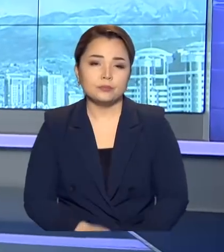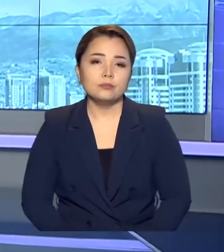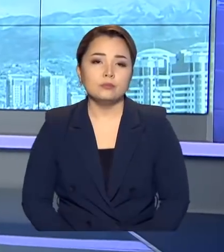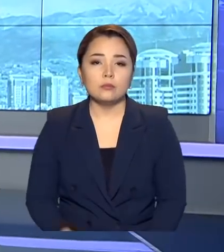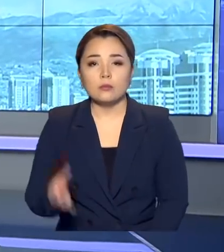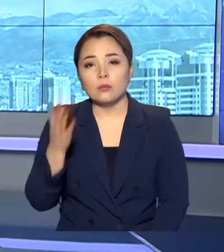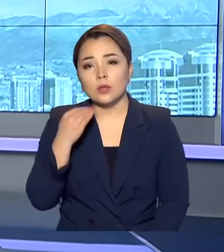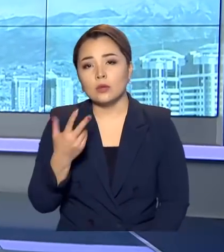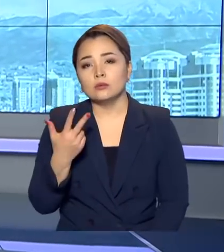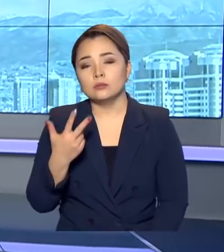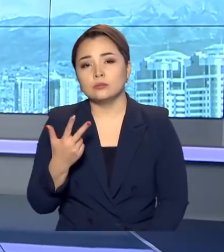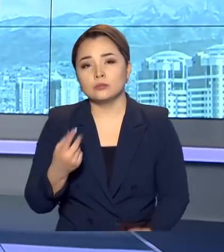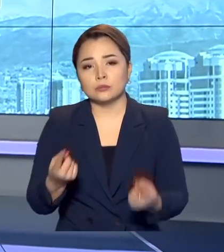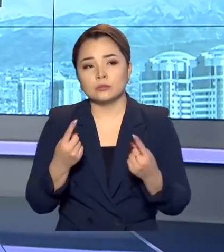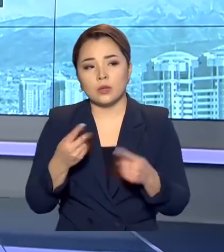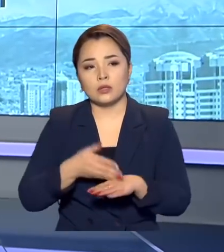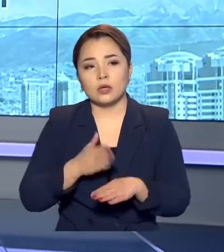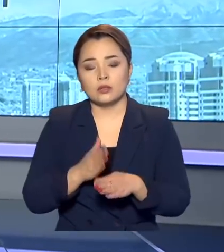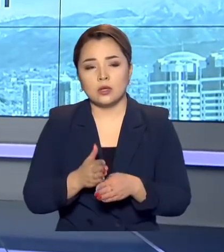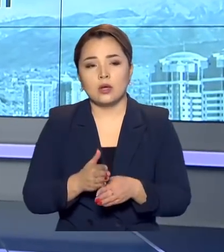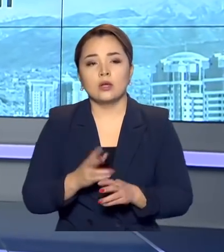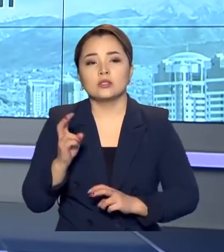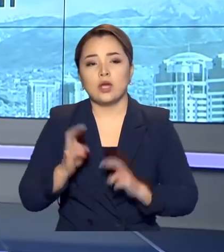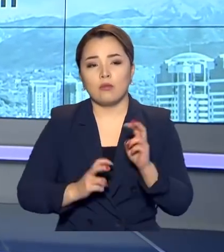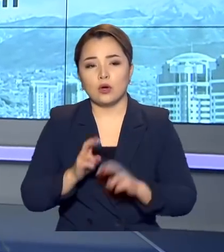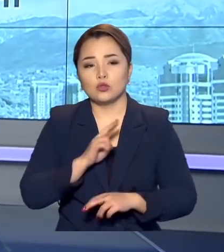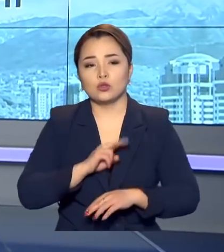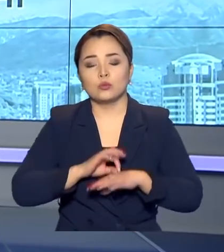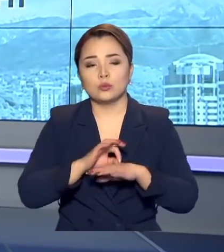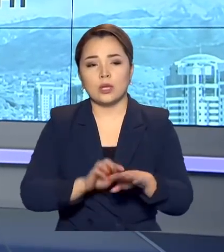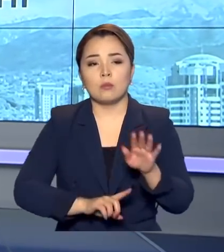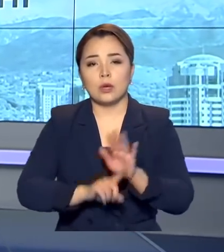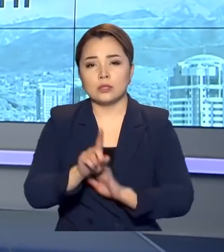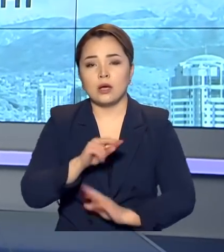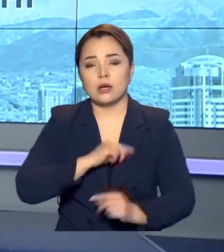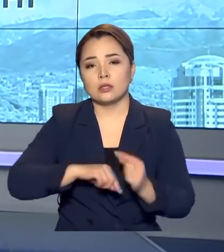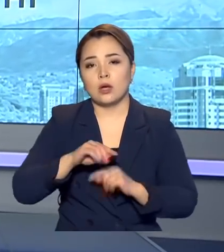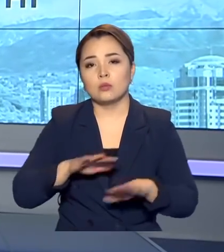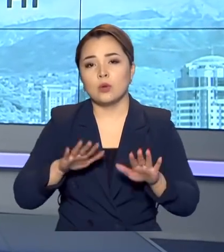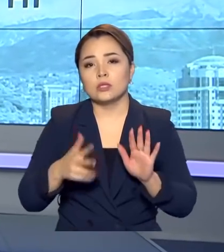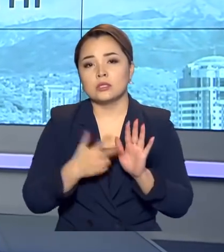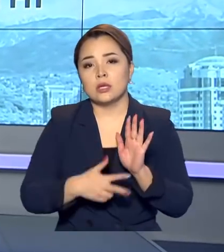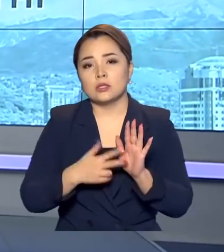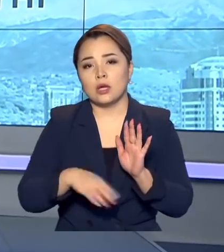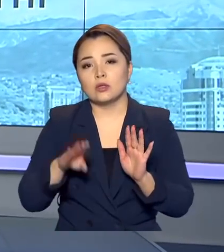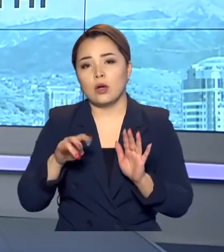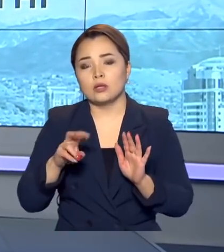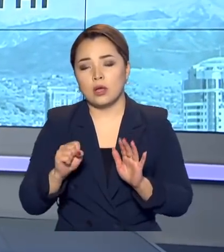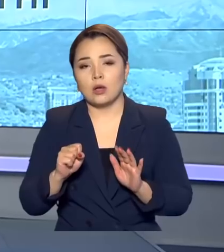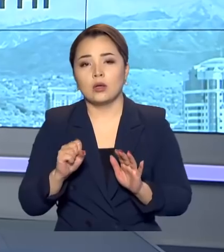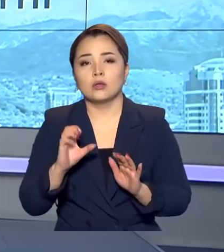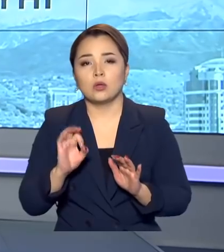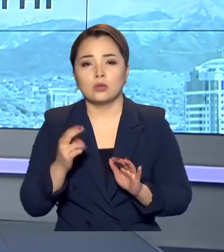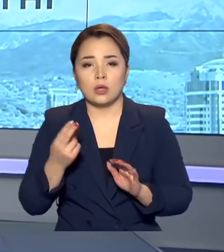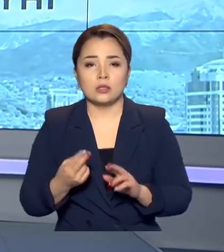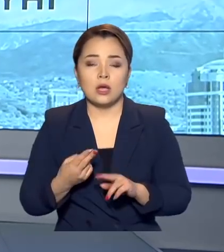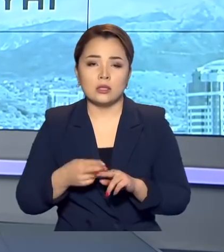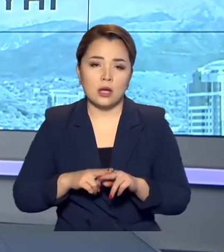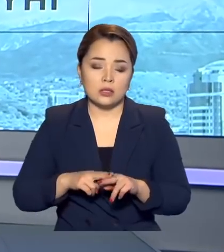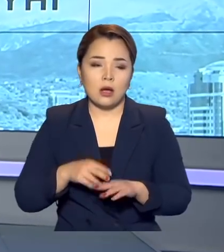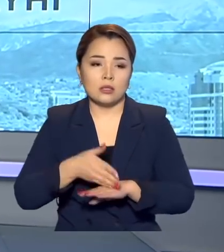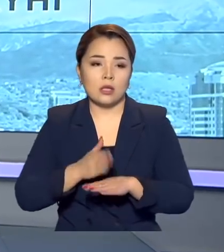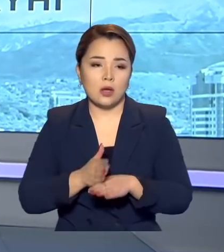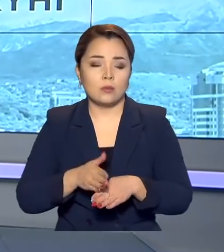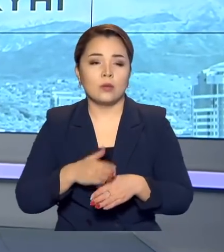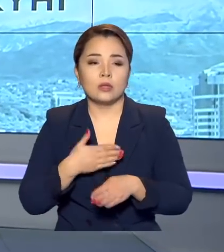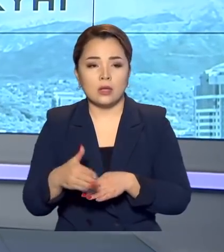Алматыда 3 ірі нан зауыты қайта жұмысын бастады. Бұл кәсіпорындар тәулігіне 80 тонна әлеуметтік нан өндіреді. Сонымен қатар